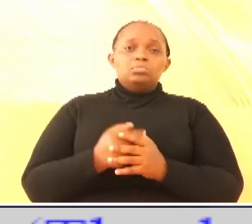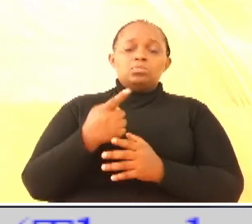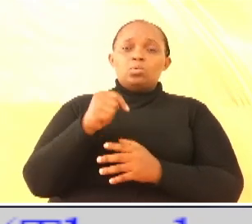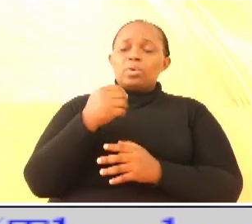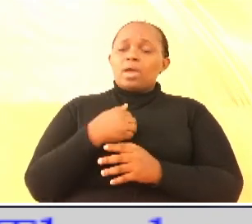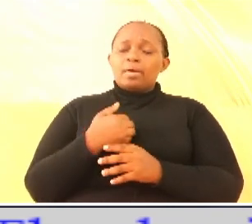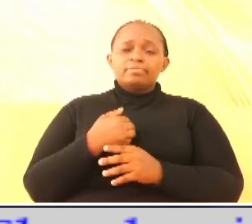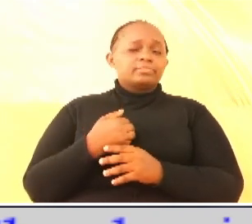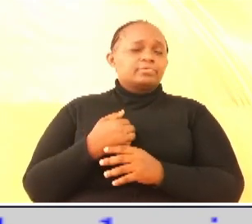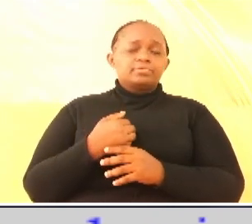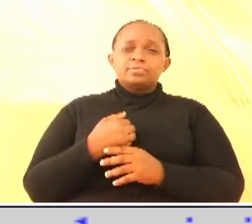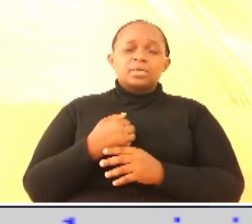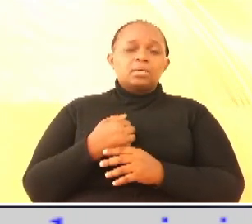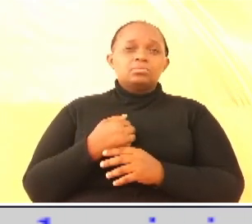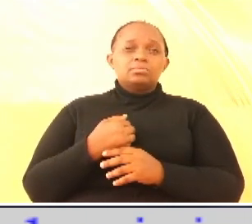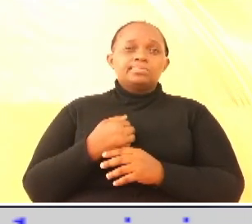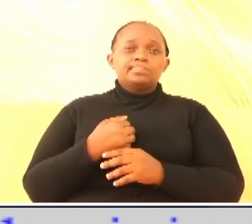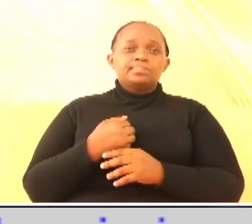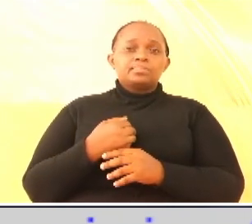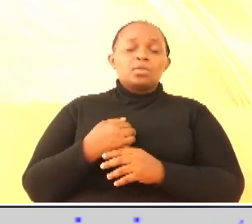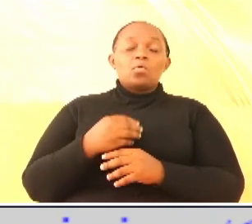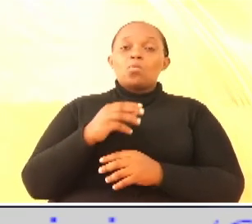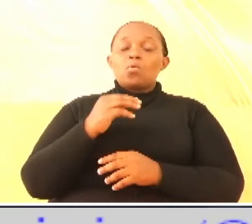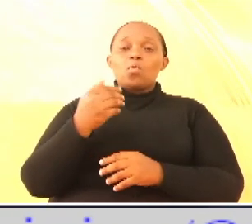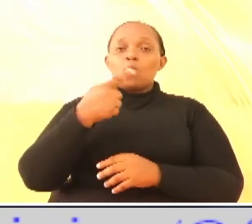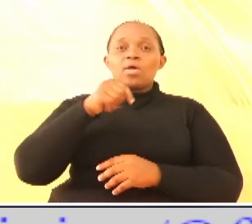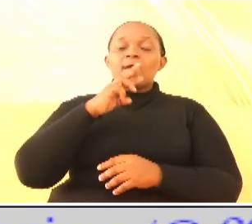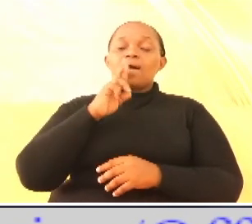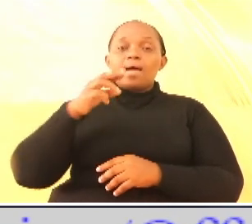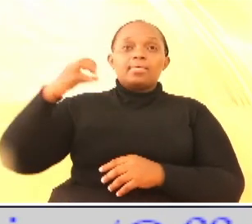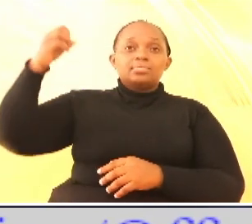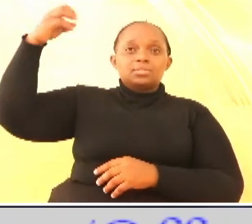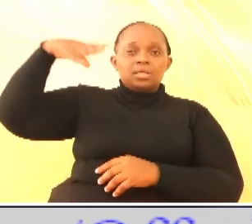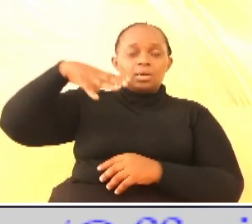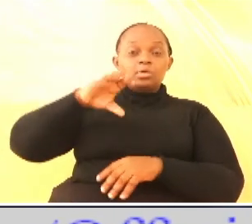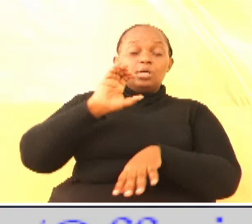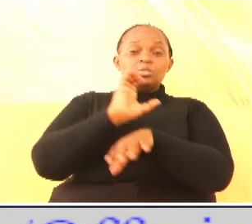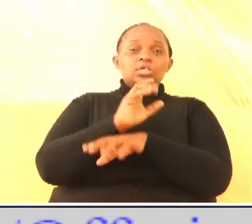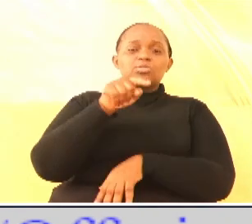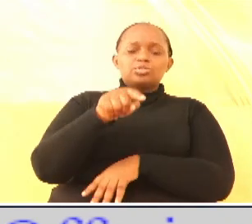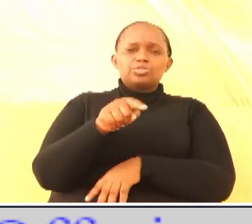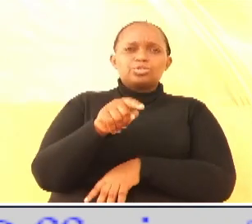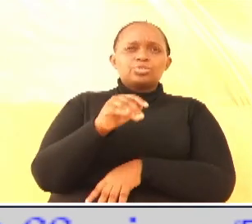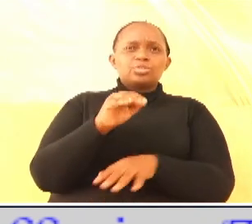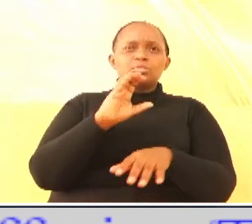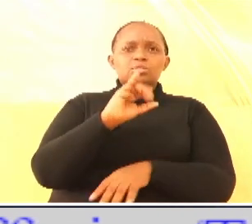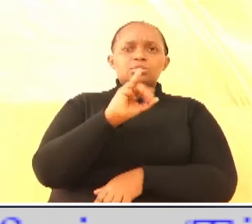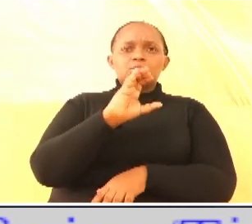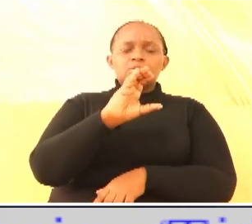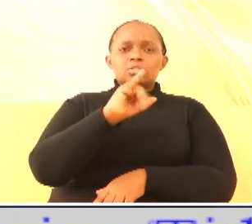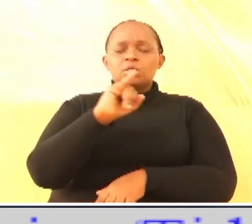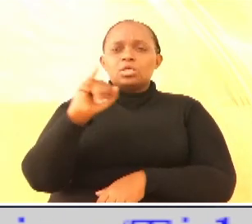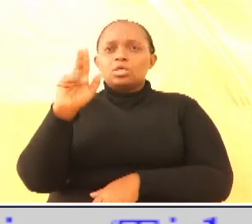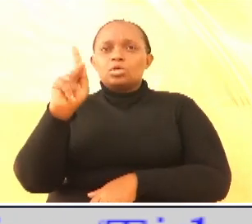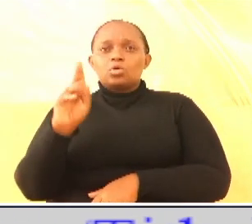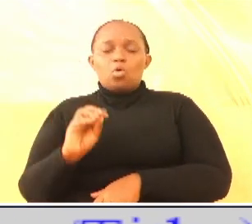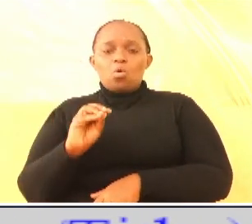juu ambayo haiwezi fichika. Hii kanisa ya Shieko haiwezi fichika. Unatembea na